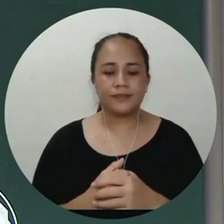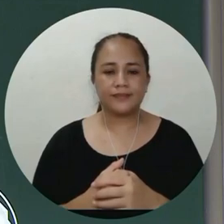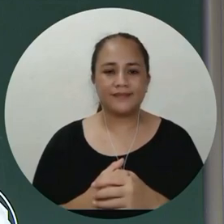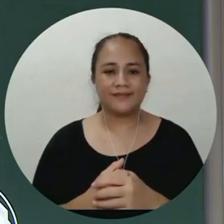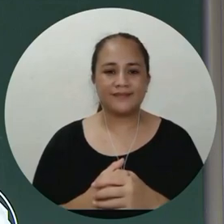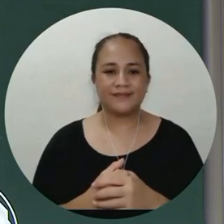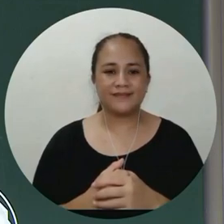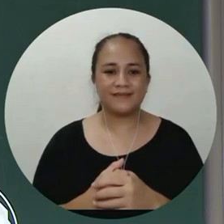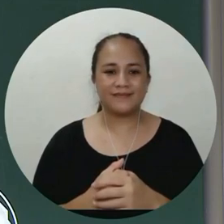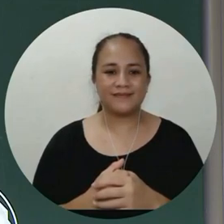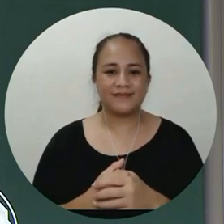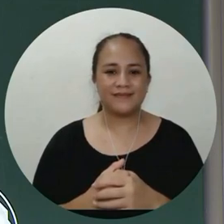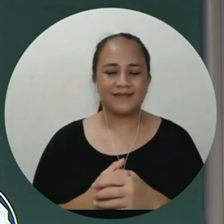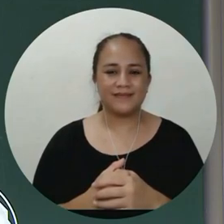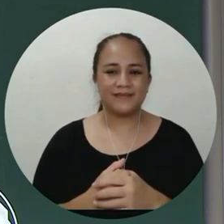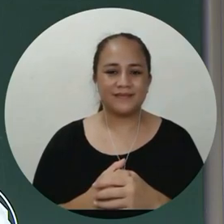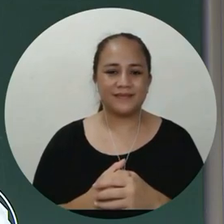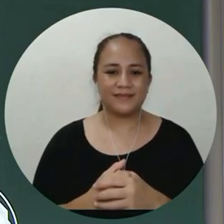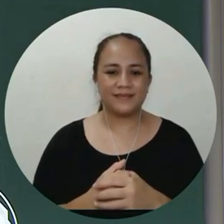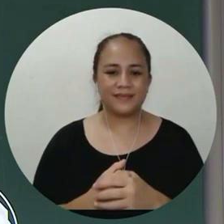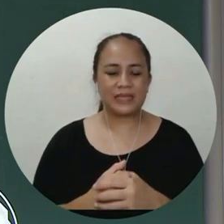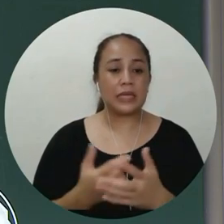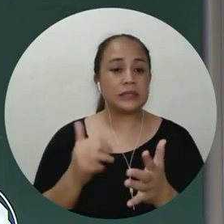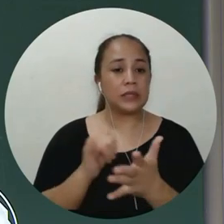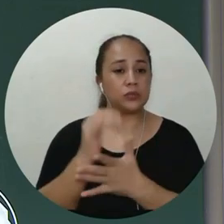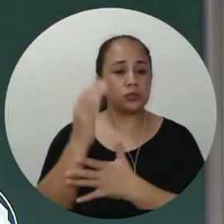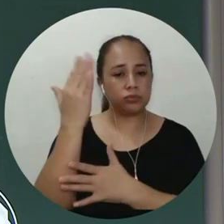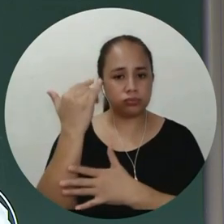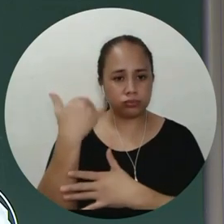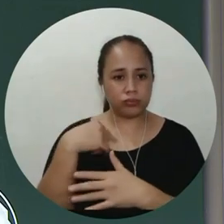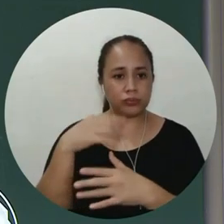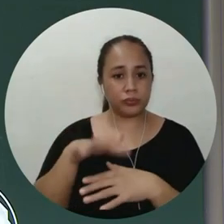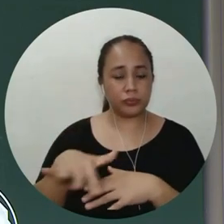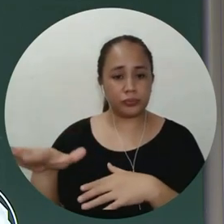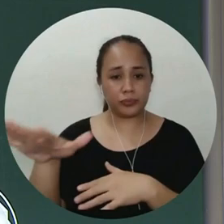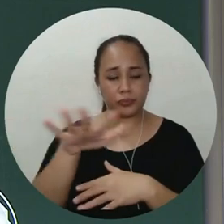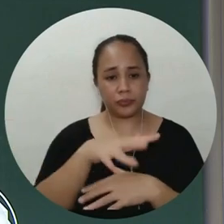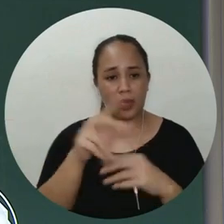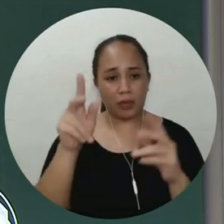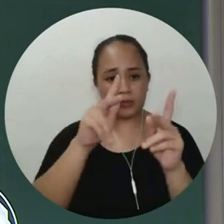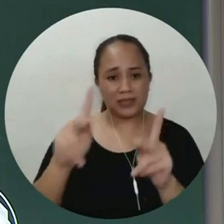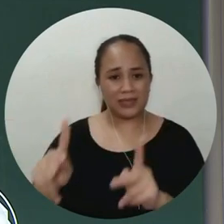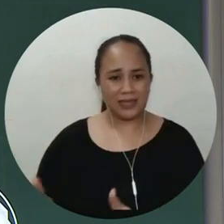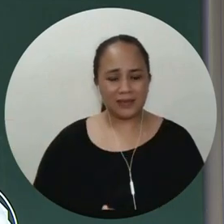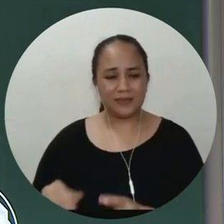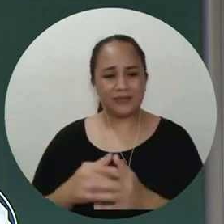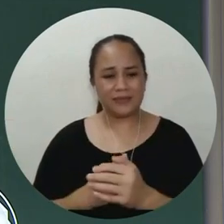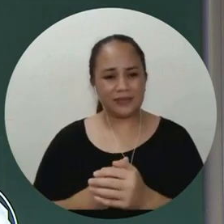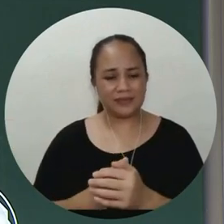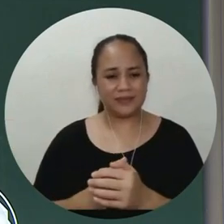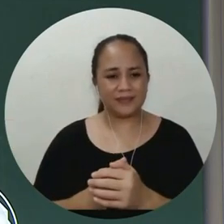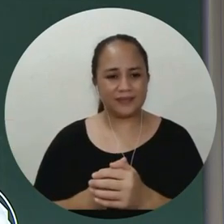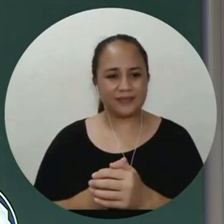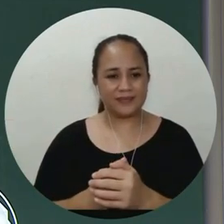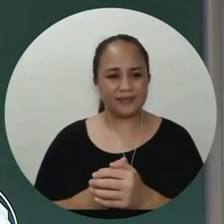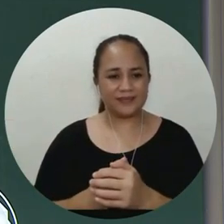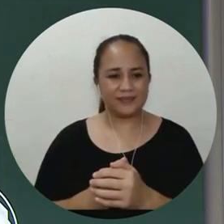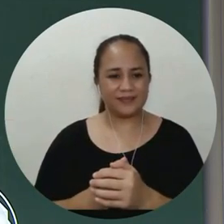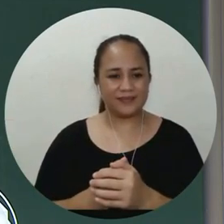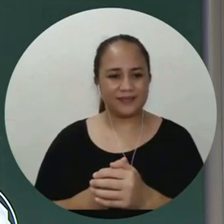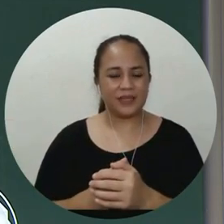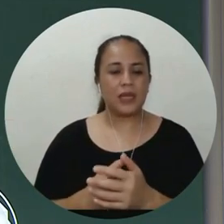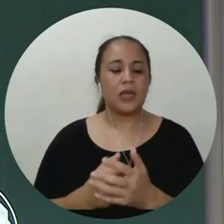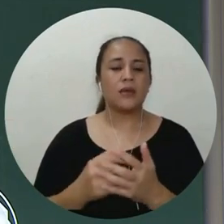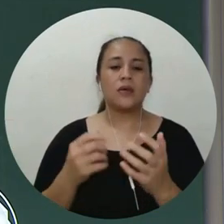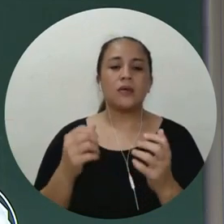현장이 지금 팔라완 현장이 너무 좋아요. And that's why this field of Palawan is so optimal. 그 영적으로 살려야 될 사람들이 너무 많더라고. There are